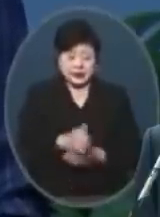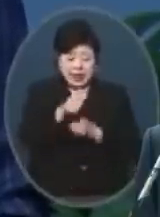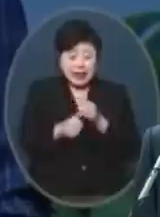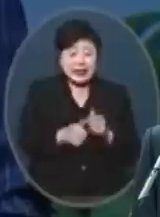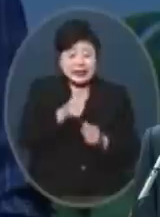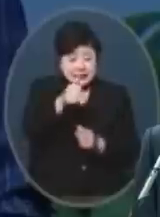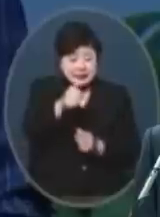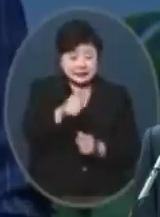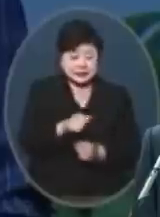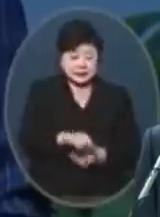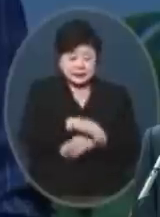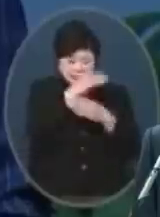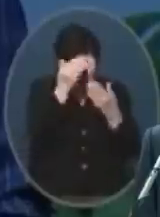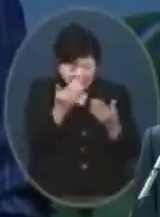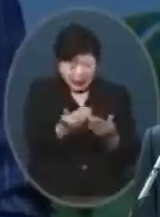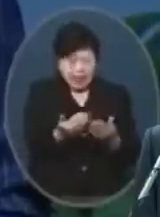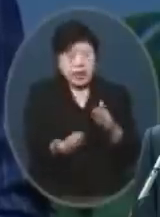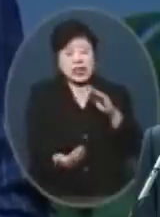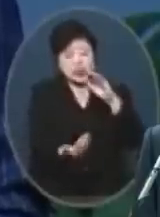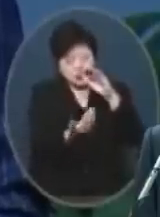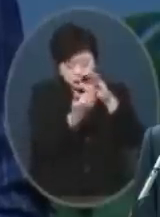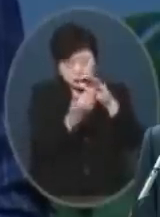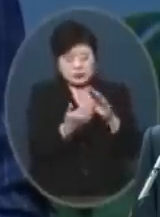하나도 남김없이 주님 다 짊어졌습니다.